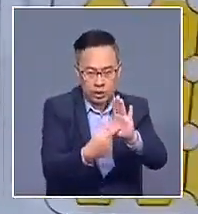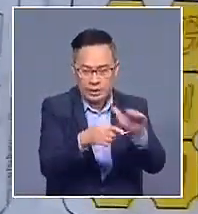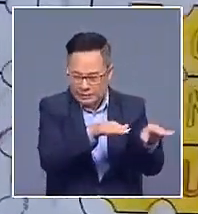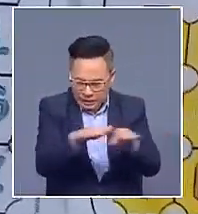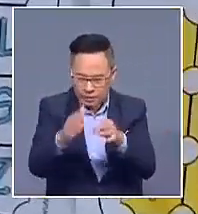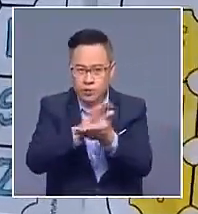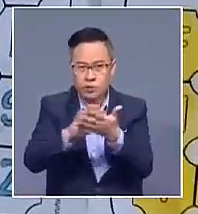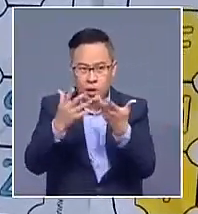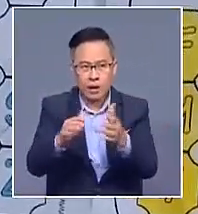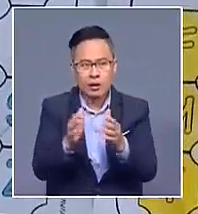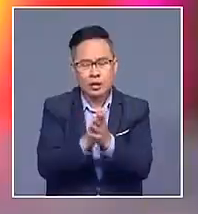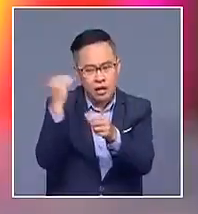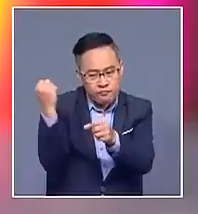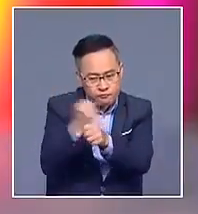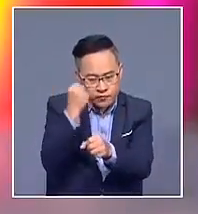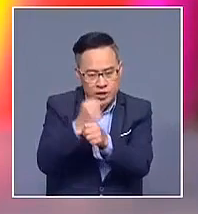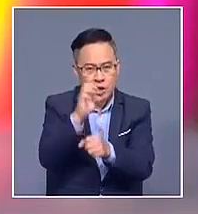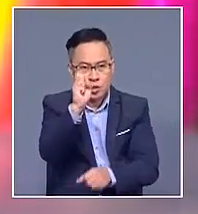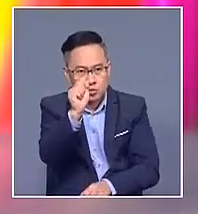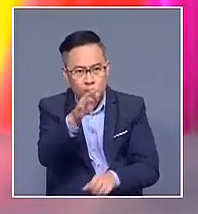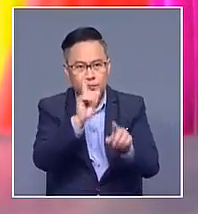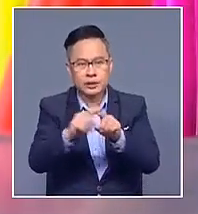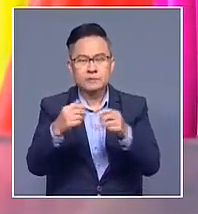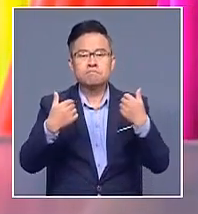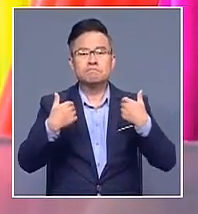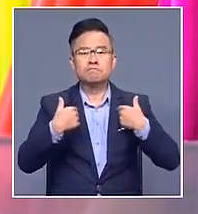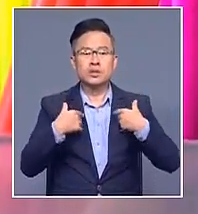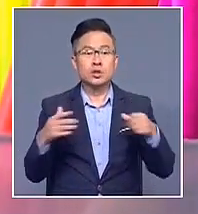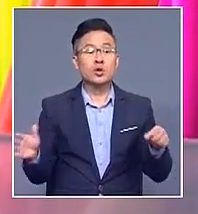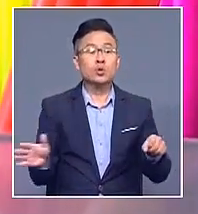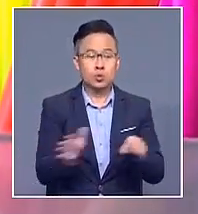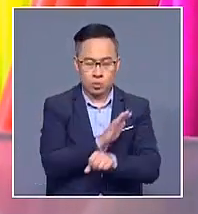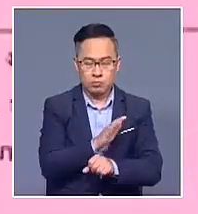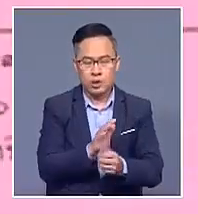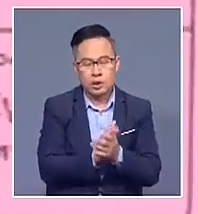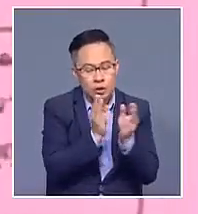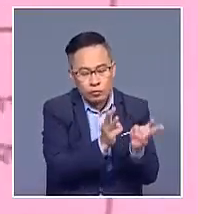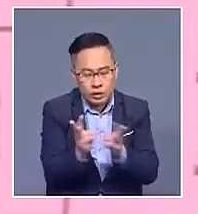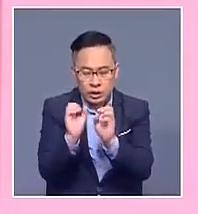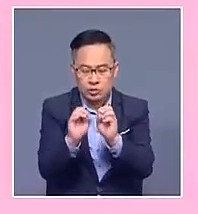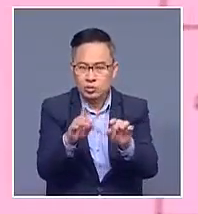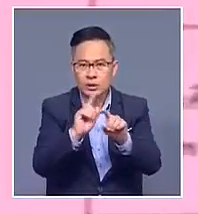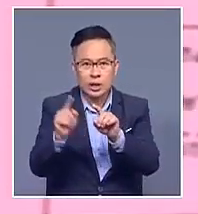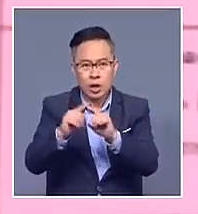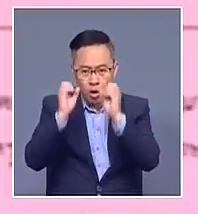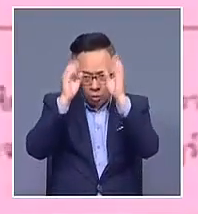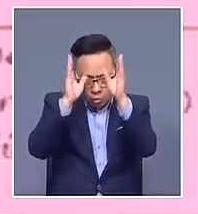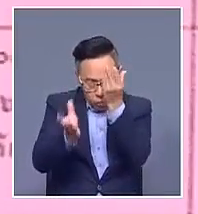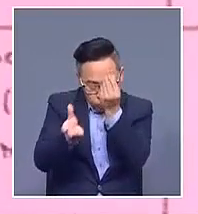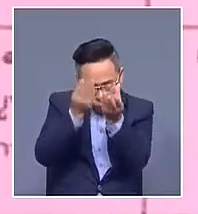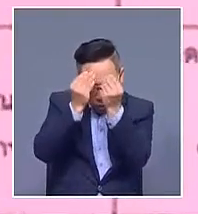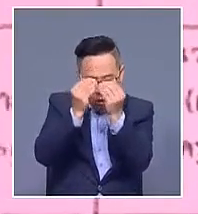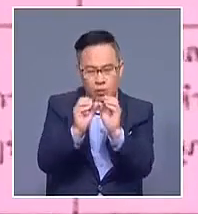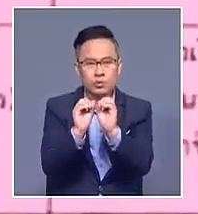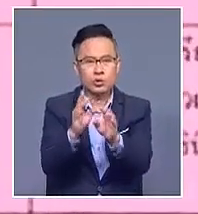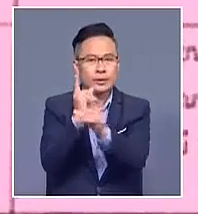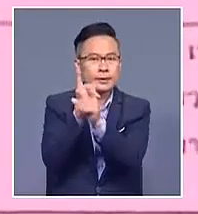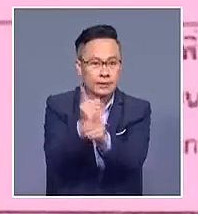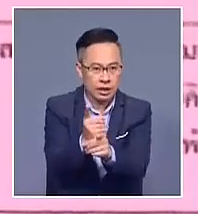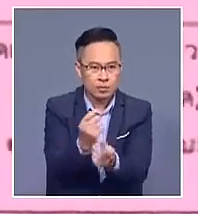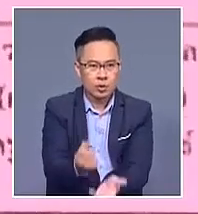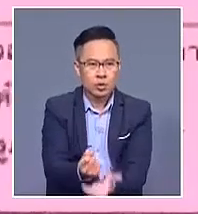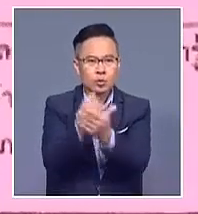รณ์แบบฝึกหัดข้อสอบทุกอย่างเตรียมไว้ให้หมดแล้วรวมถึงแบบแผนการสอนให้กับคุณครูด้วยซึ่งทำให้มันง่ายแ